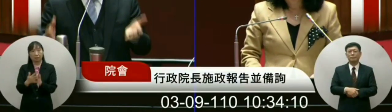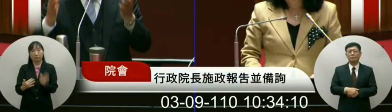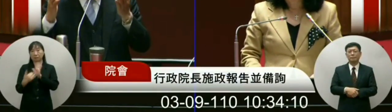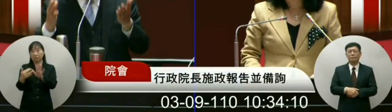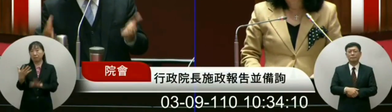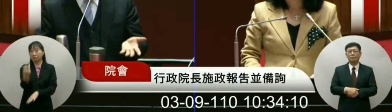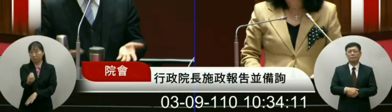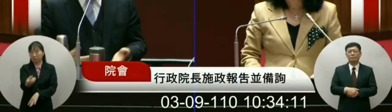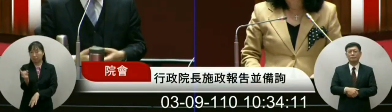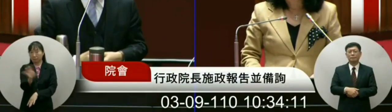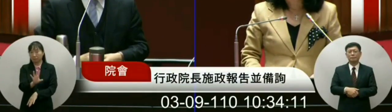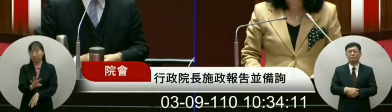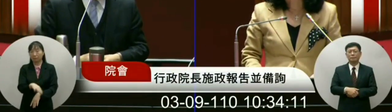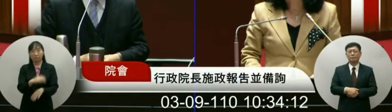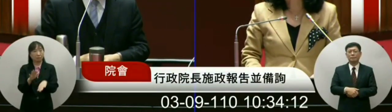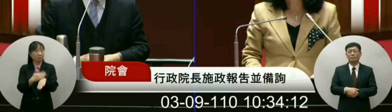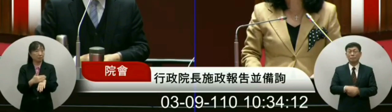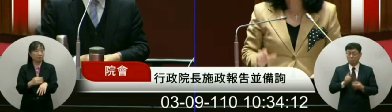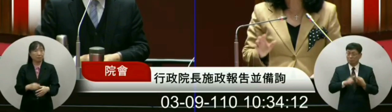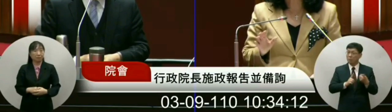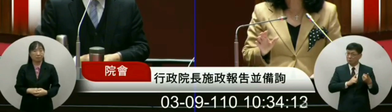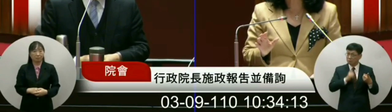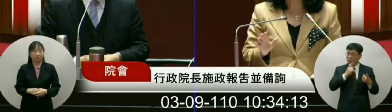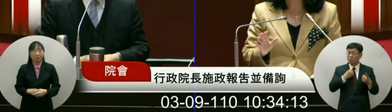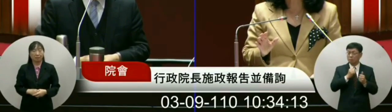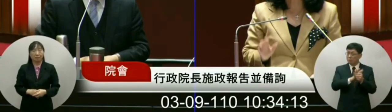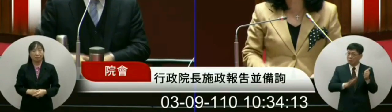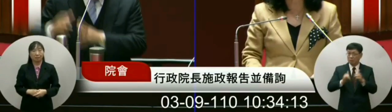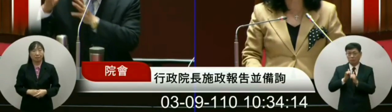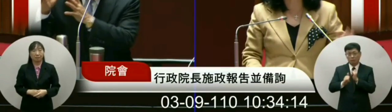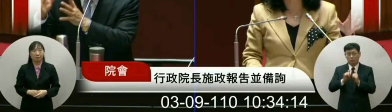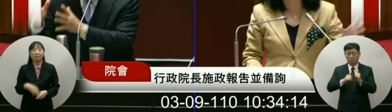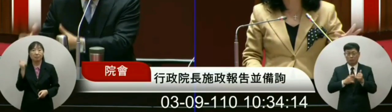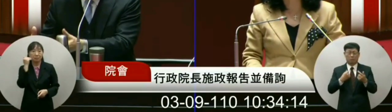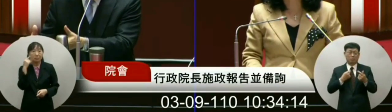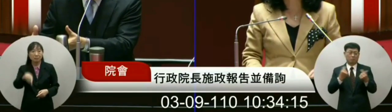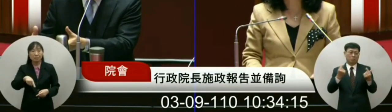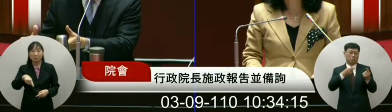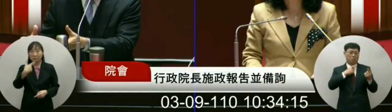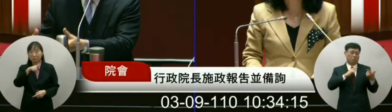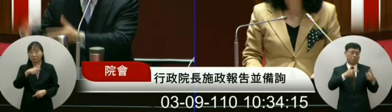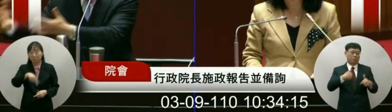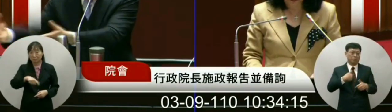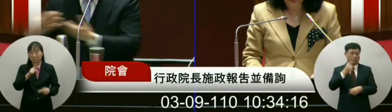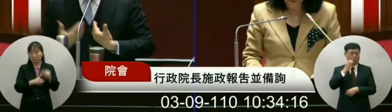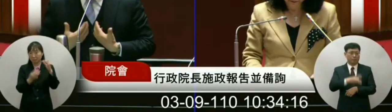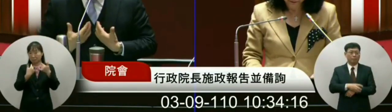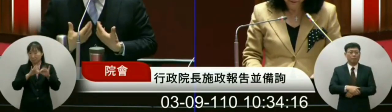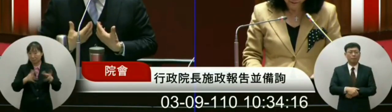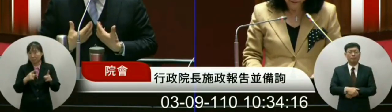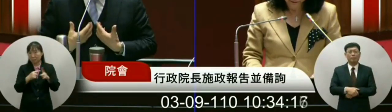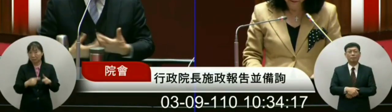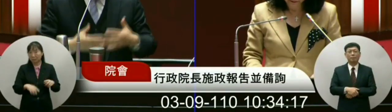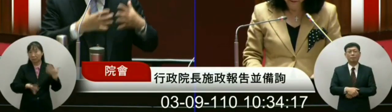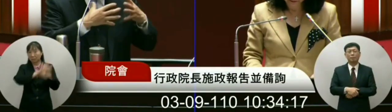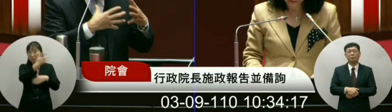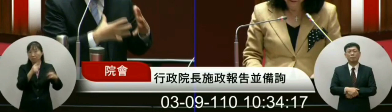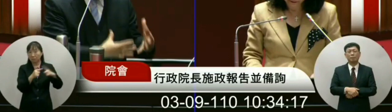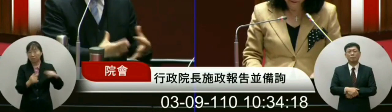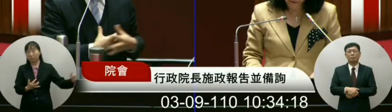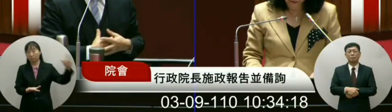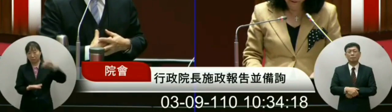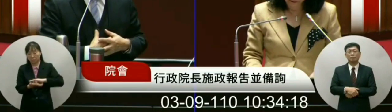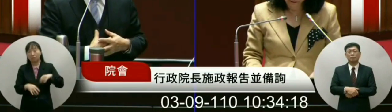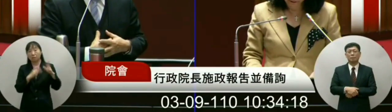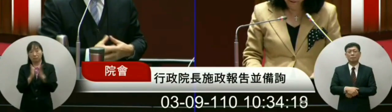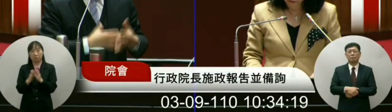绝，也不可能拒绝。 对，所以你就造成一个社会污名化。 如果不是国人同胞，外人入境，那既保